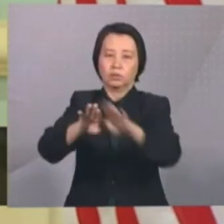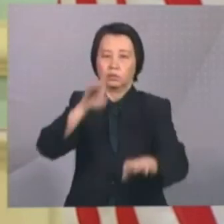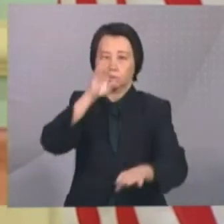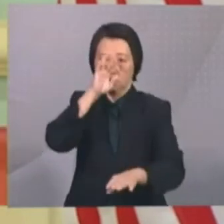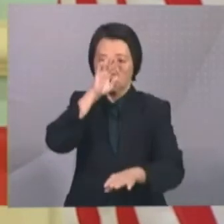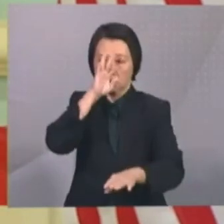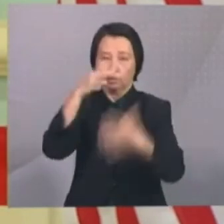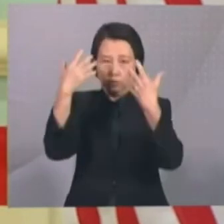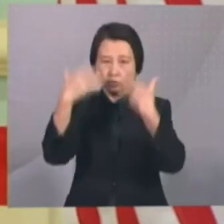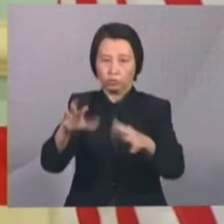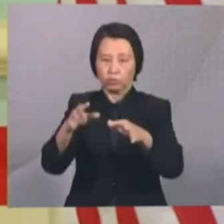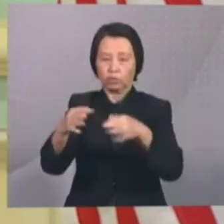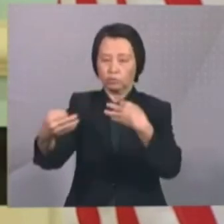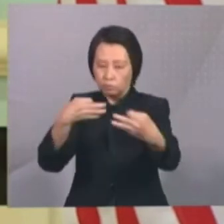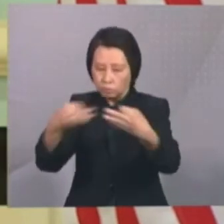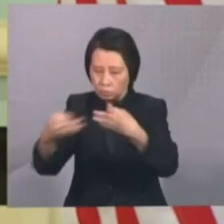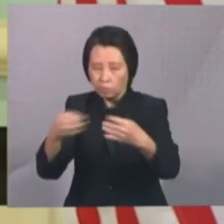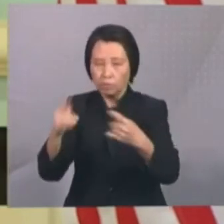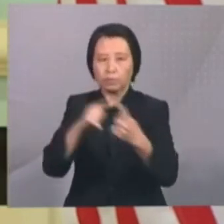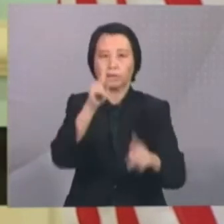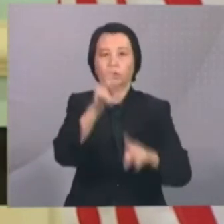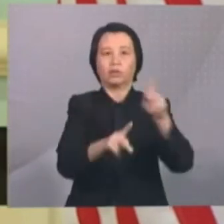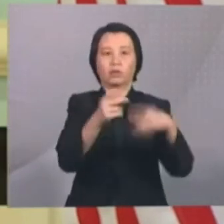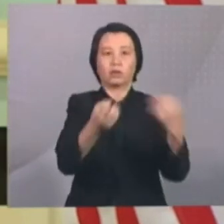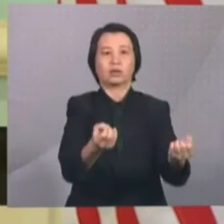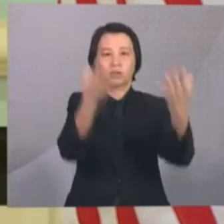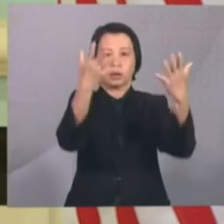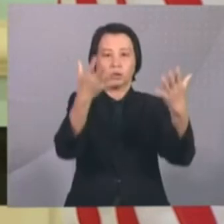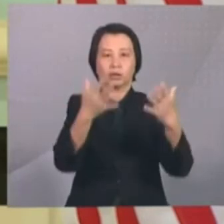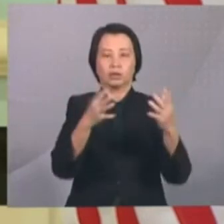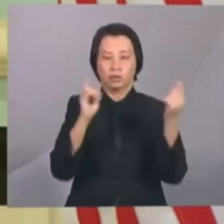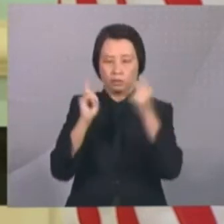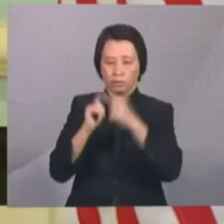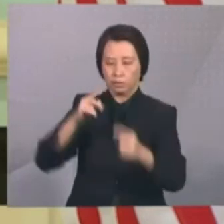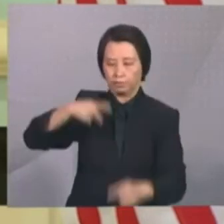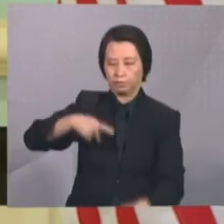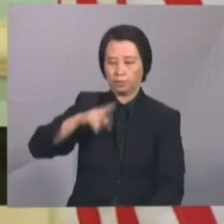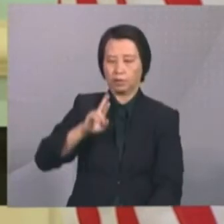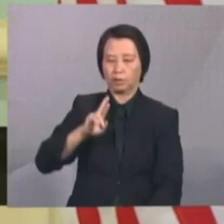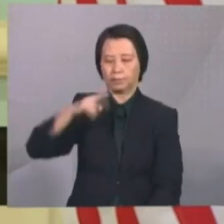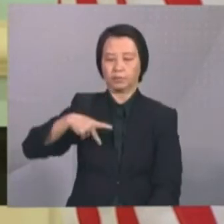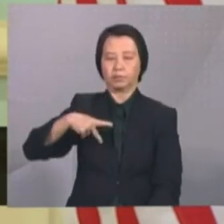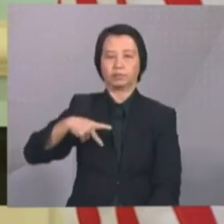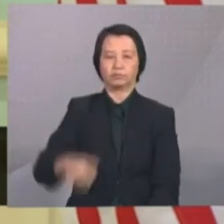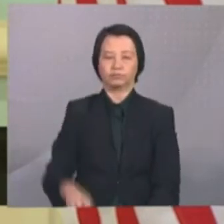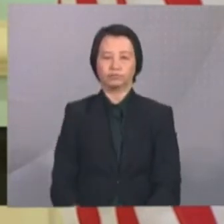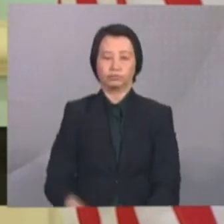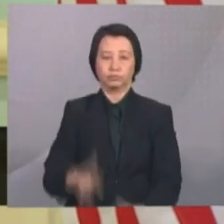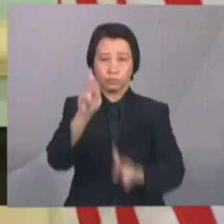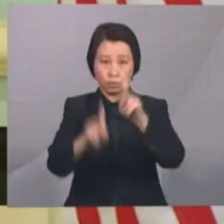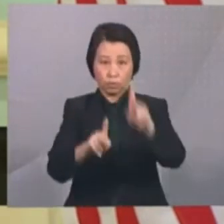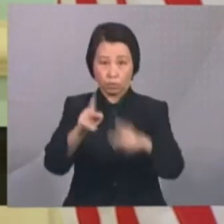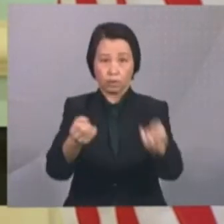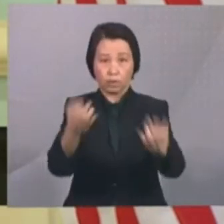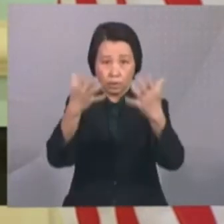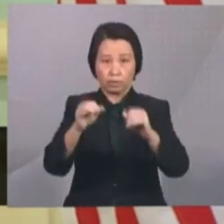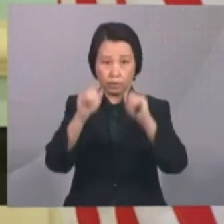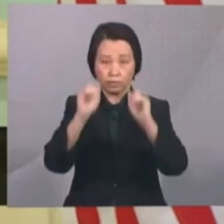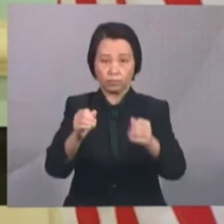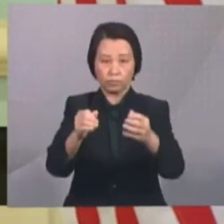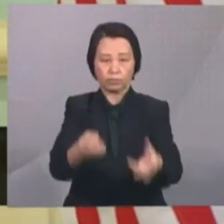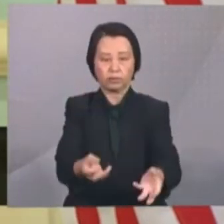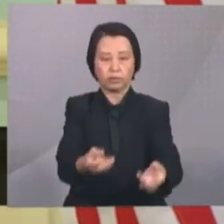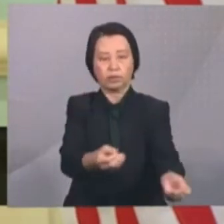yang telah kau Agan kepada orang ramai oleh PRT orang ramai boleh